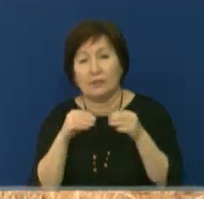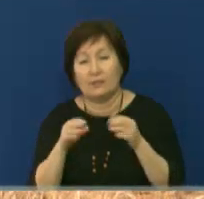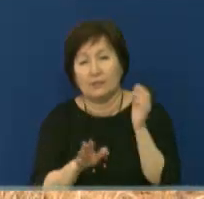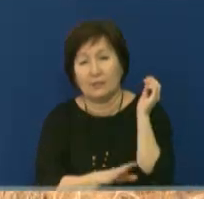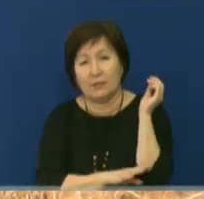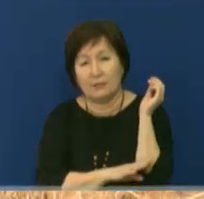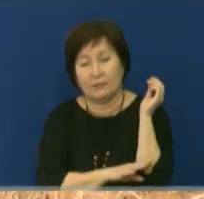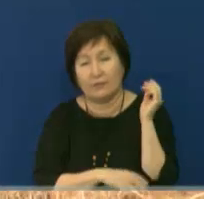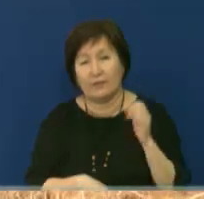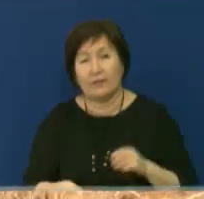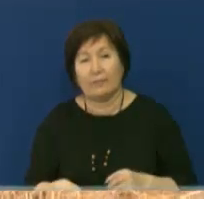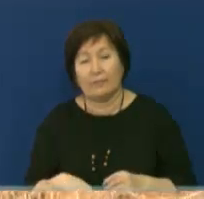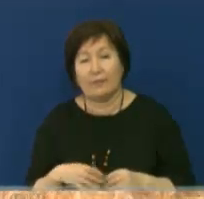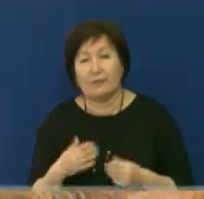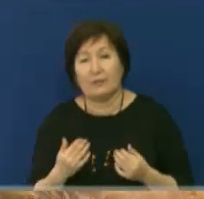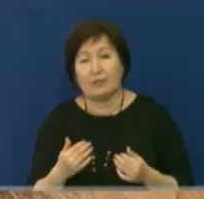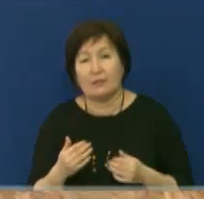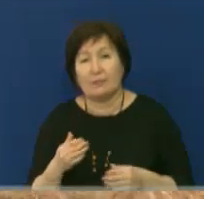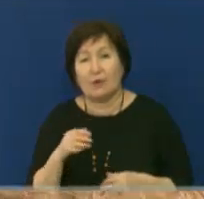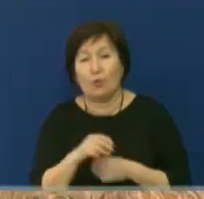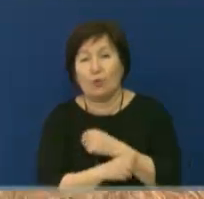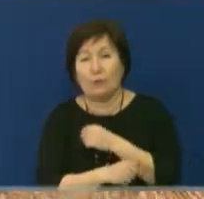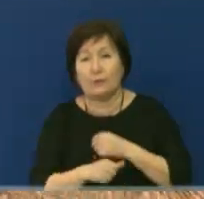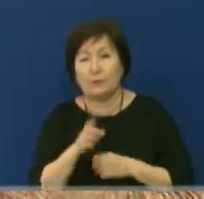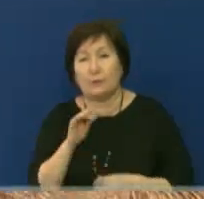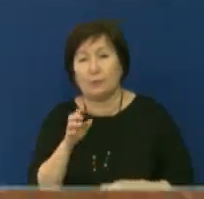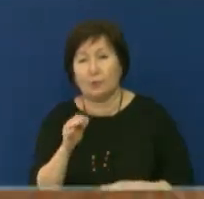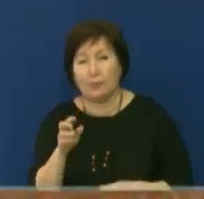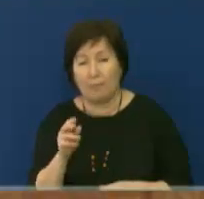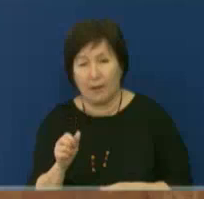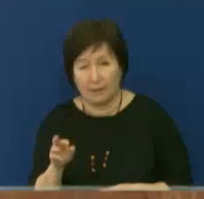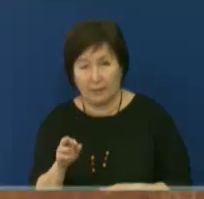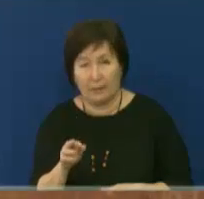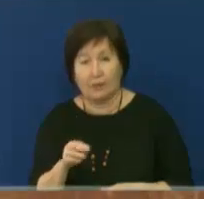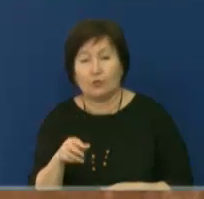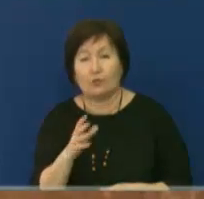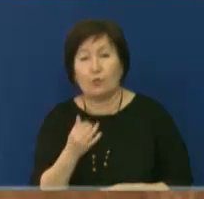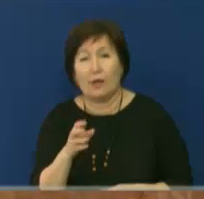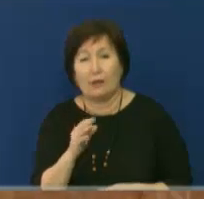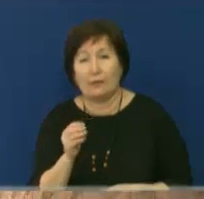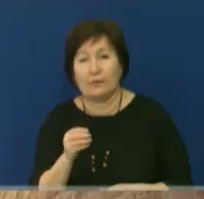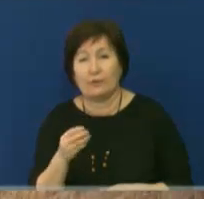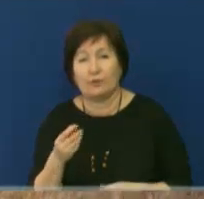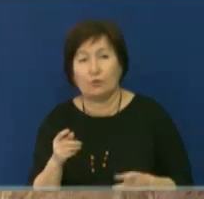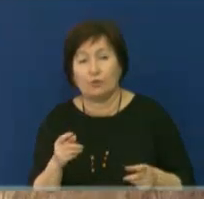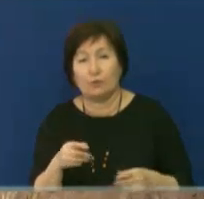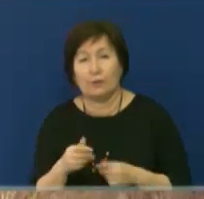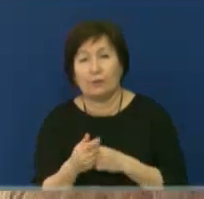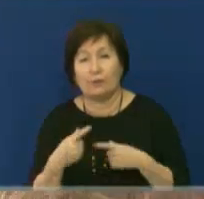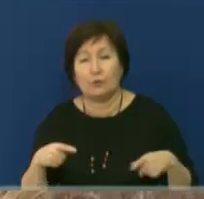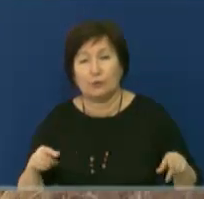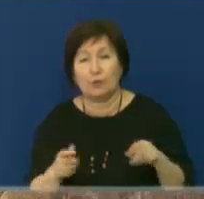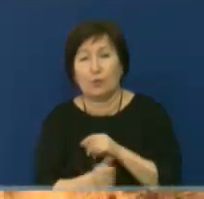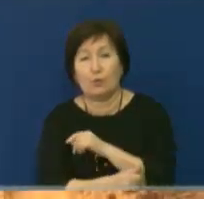ол әуежай бағытындағы жол Биборамбай, Шугаев, Шангелдин, Шымабаев көшелері, Омбы, Майғапшағай автожолына шығатын